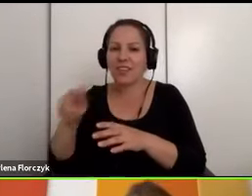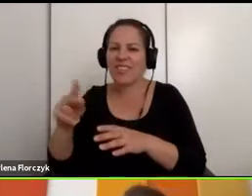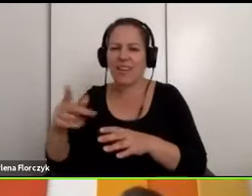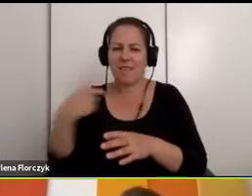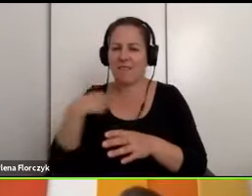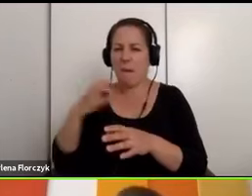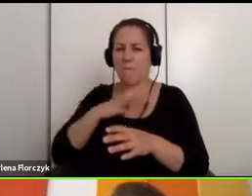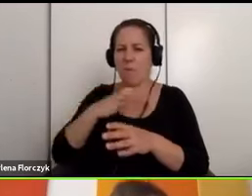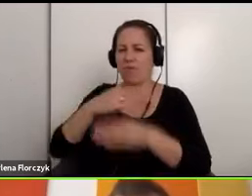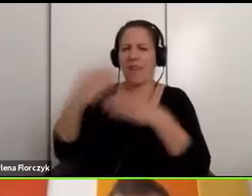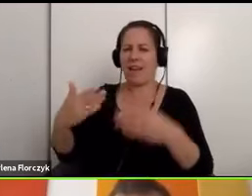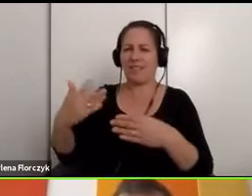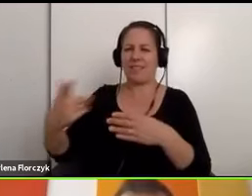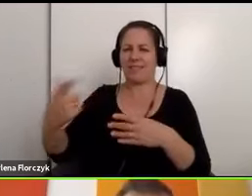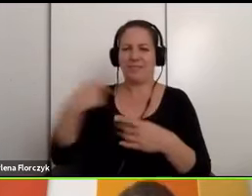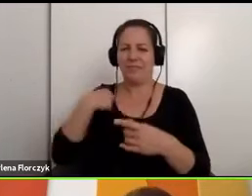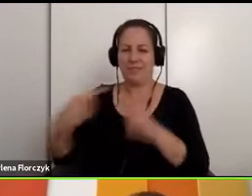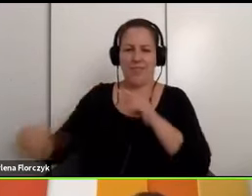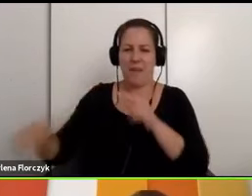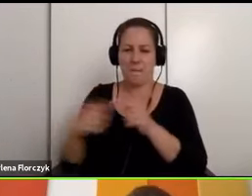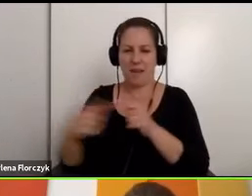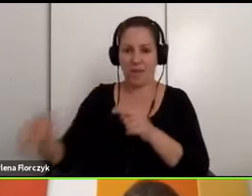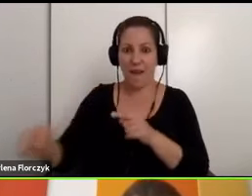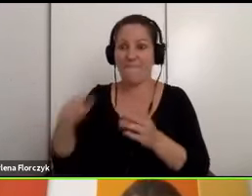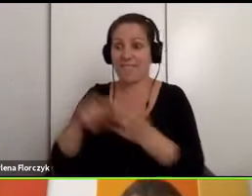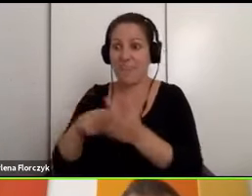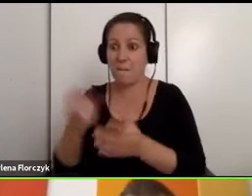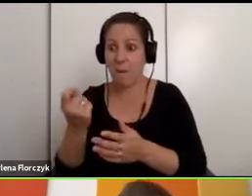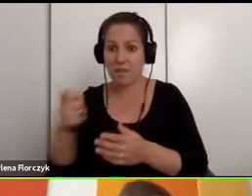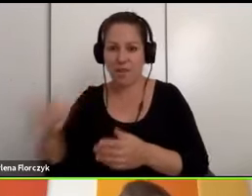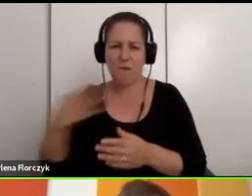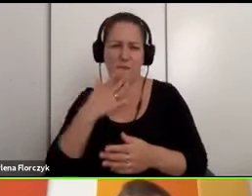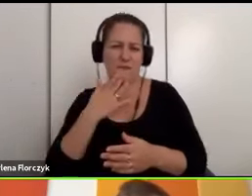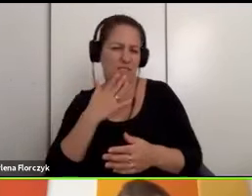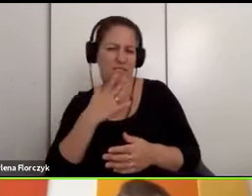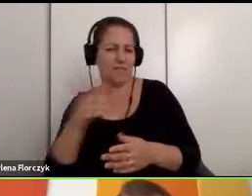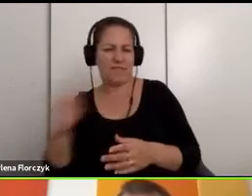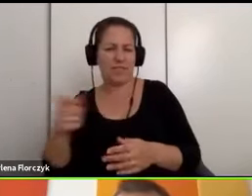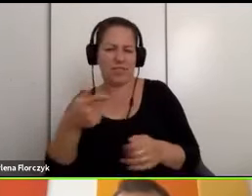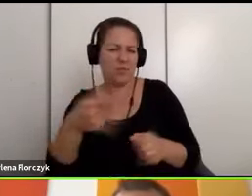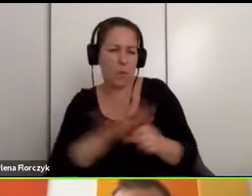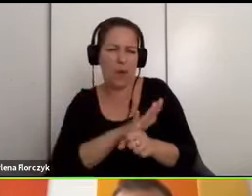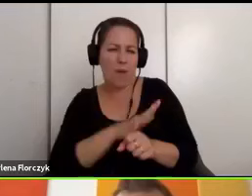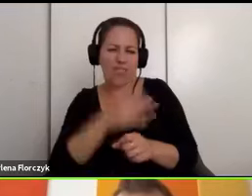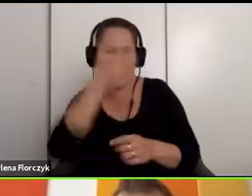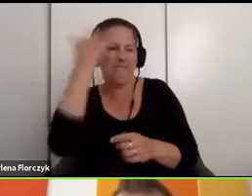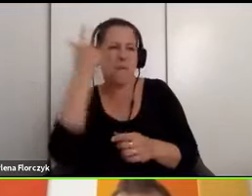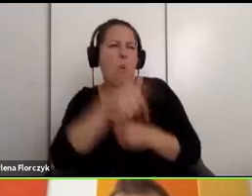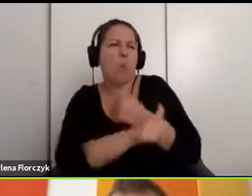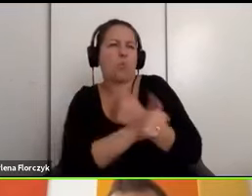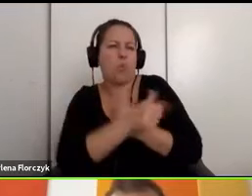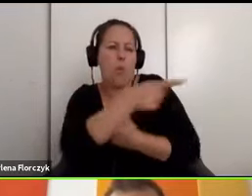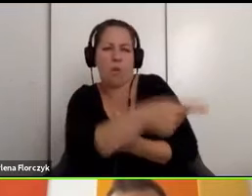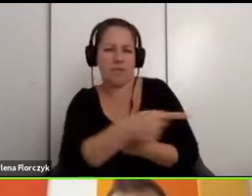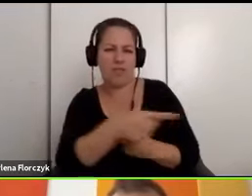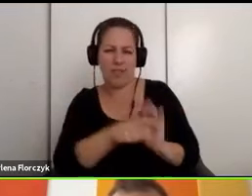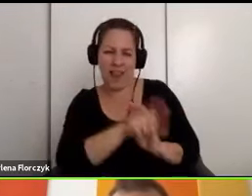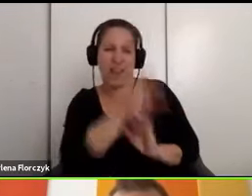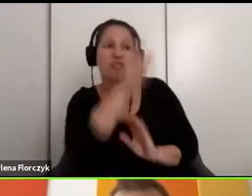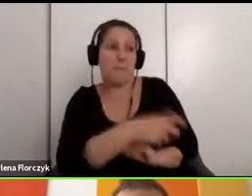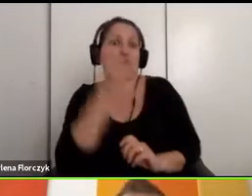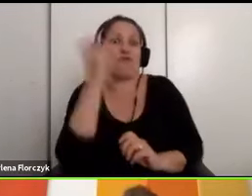mojego teatru, na przykład. Nie? I w tym momencie, kiedy oni mówią, to jest zupełnie, nie wiemy, o co ci chodzi, to jest dla ciebie